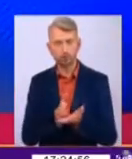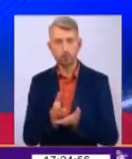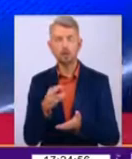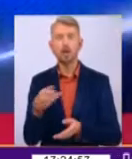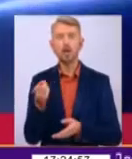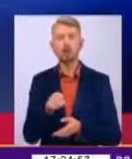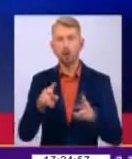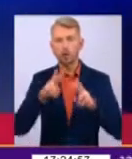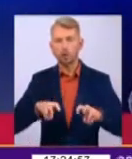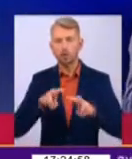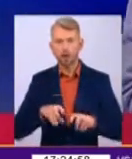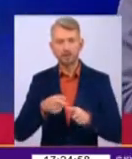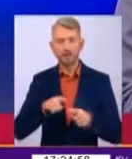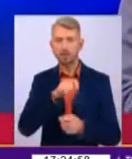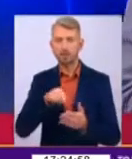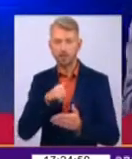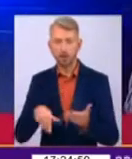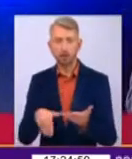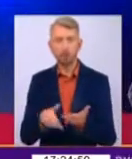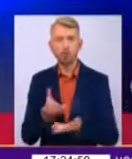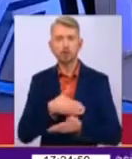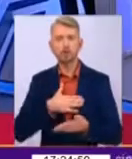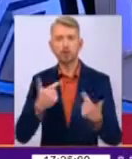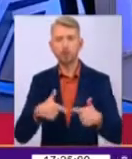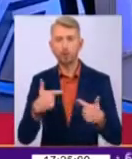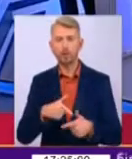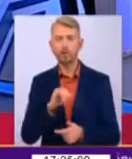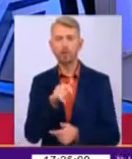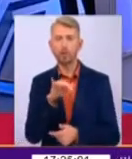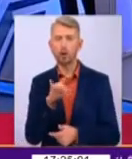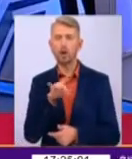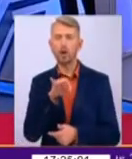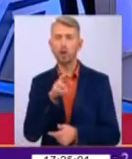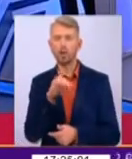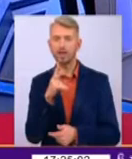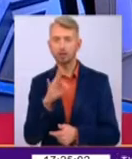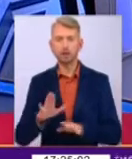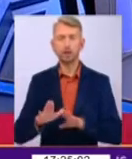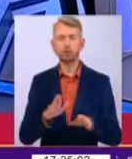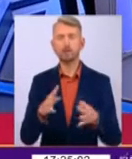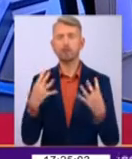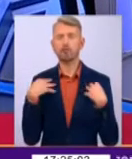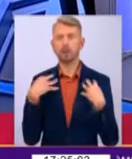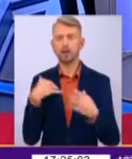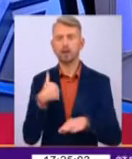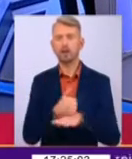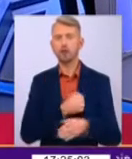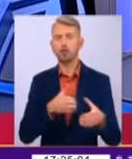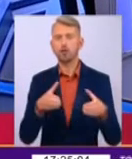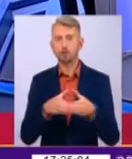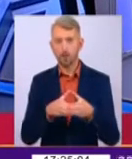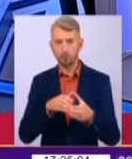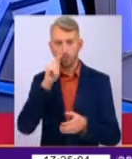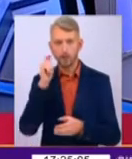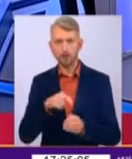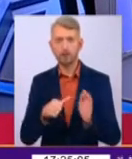цього розібратися в цих питаннях допоможуть нам гості в студії. Це Ігор Романенко, заступник начальника Генерального штабу Збройних сил України 6-10